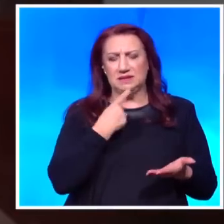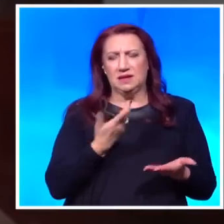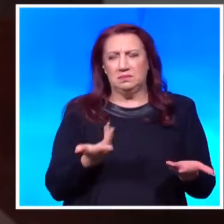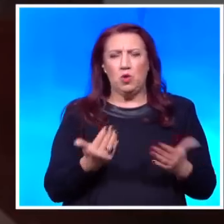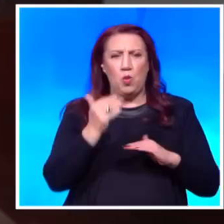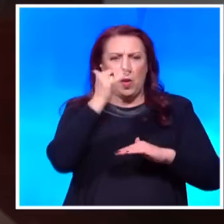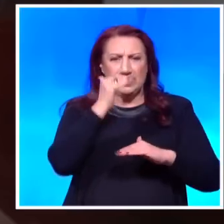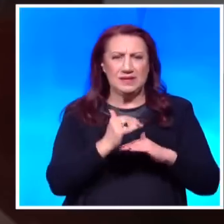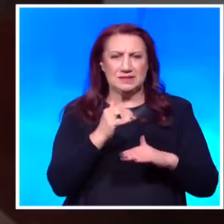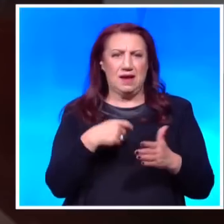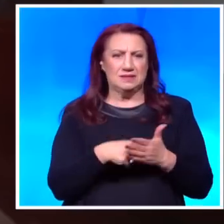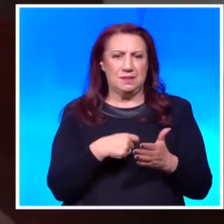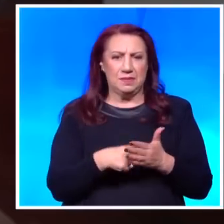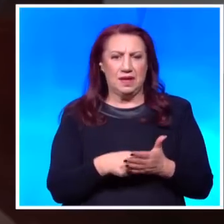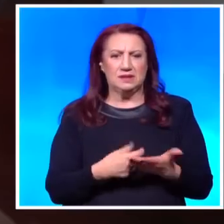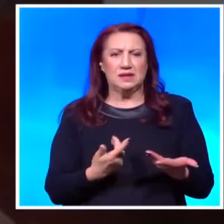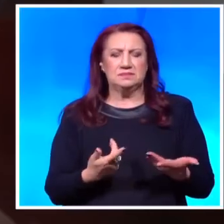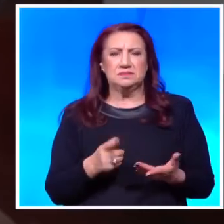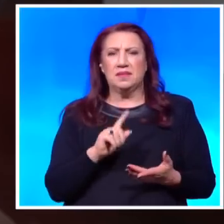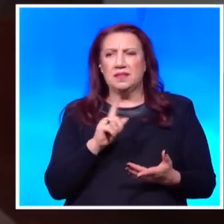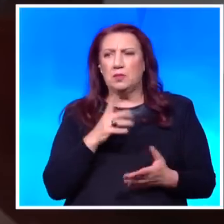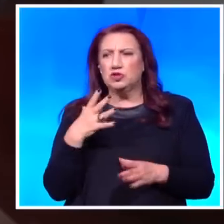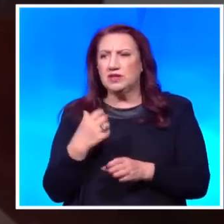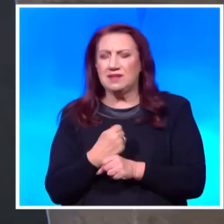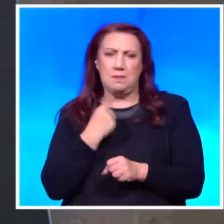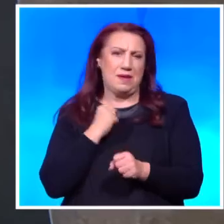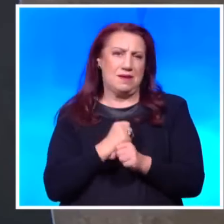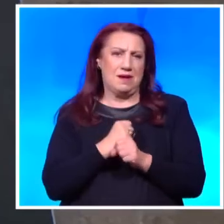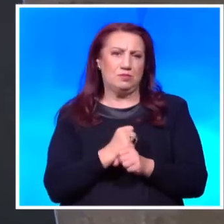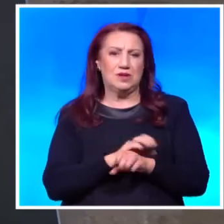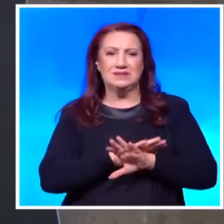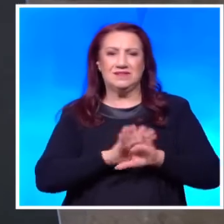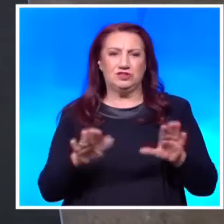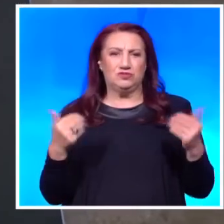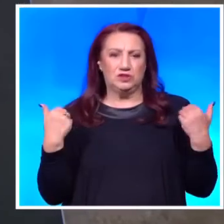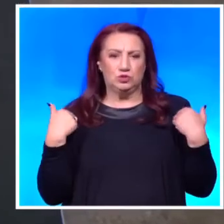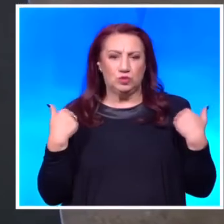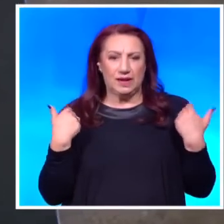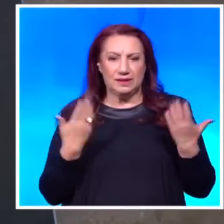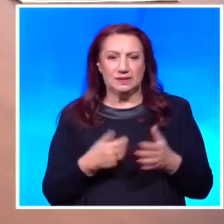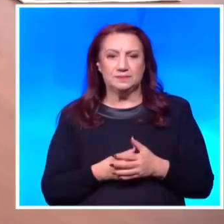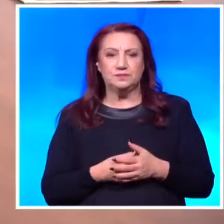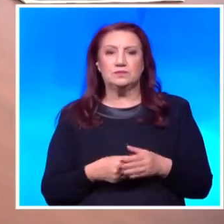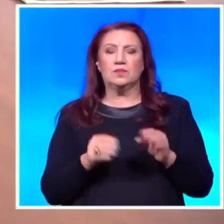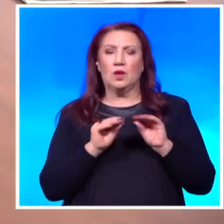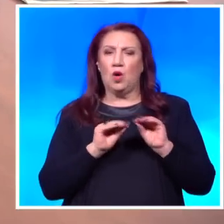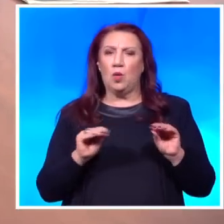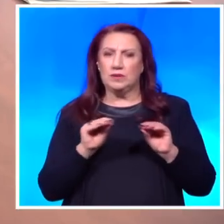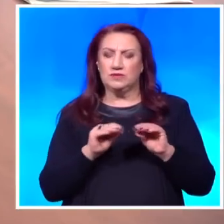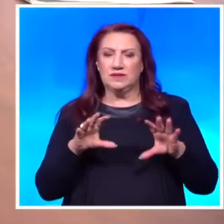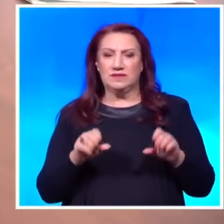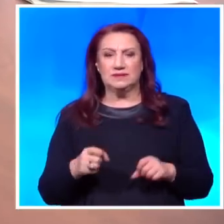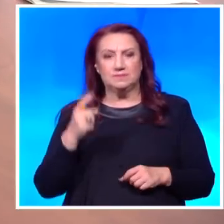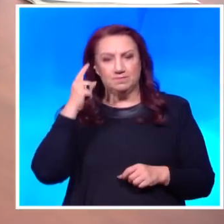заплати според рейтинга и реализация и най-ниска реализация има на студентите. Образователните власти са категорични, че промените преди новата